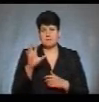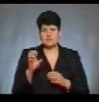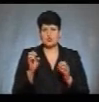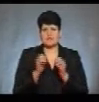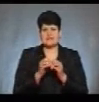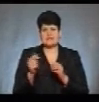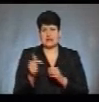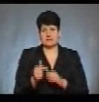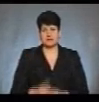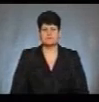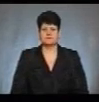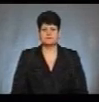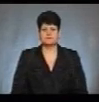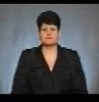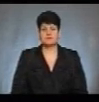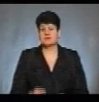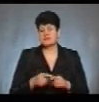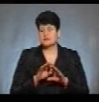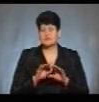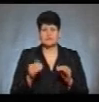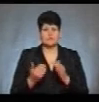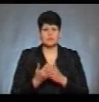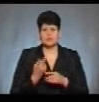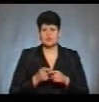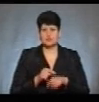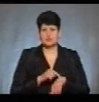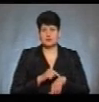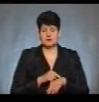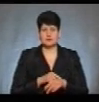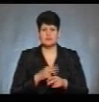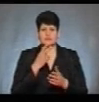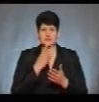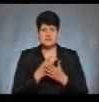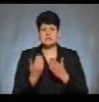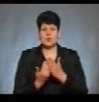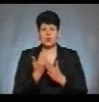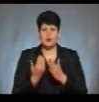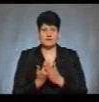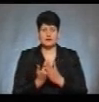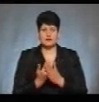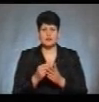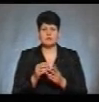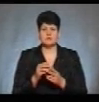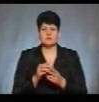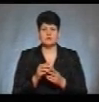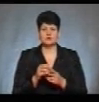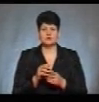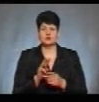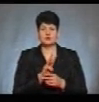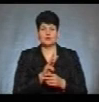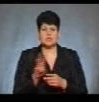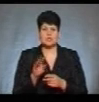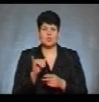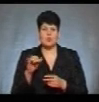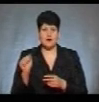510 гривень. Це вся інформація на цю годину. Слідкуйте за нашими оновленнями на сторінці UA Тернопіль у